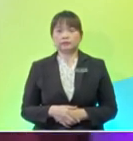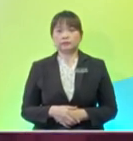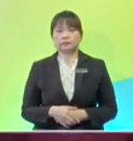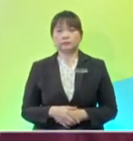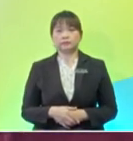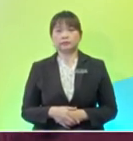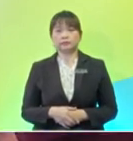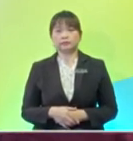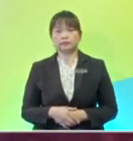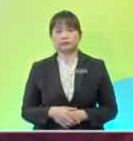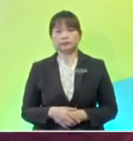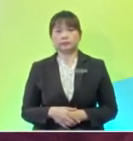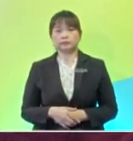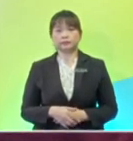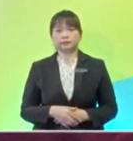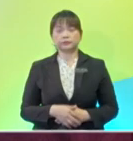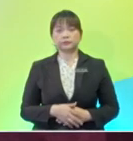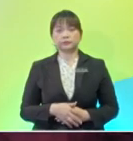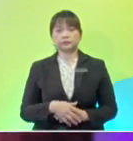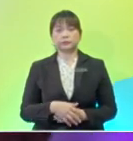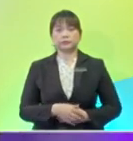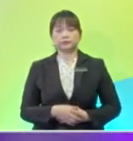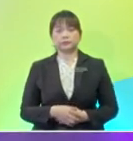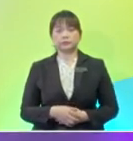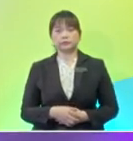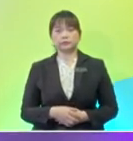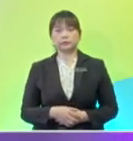jadi kalau anak buah kaki